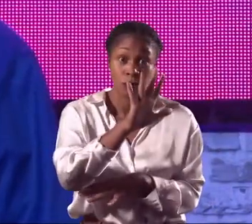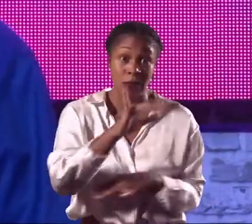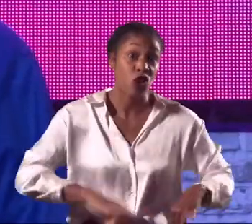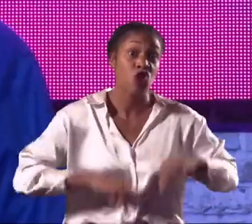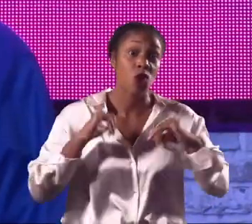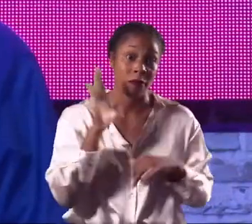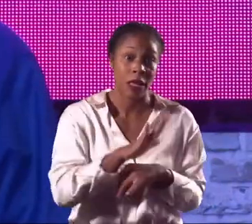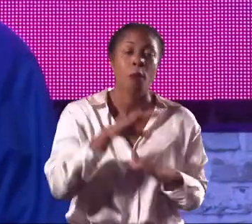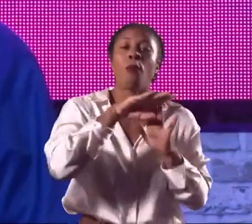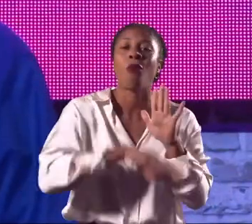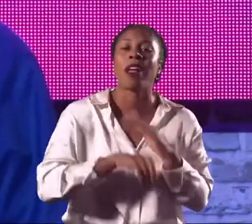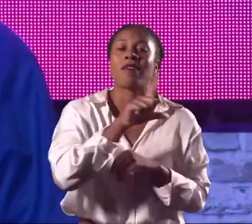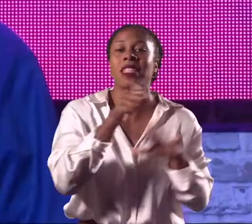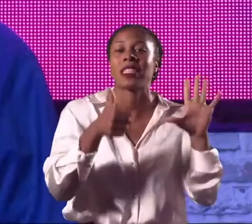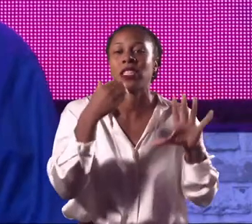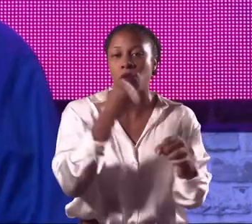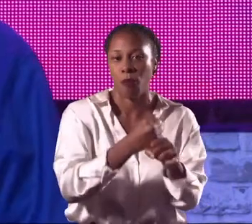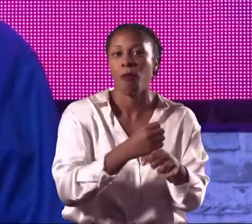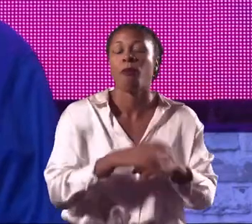des moins de 26 ans.